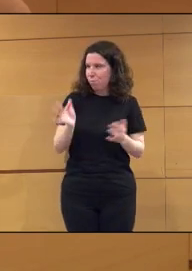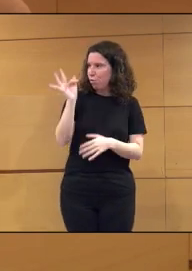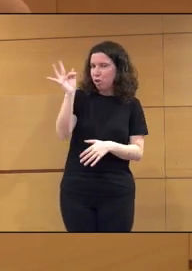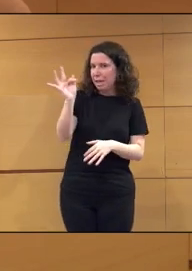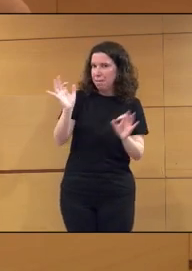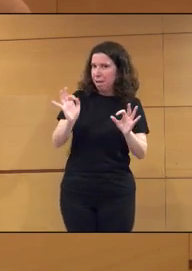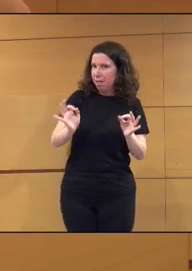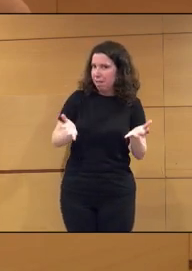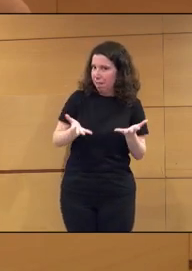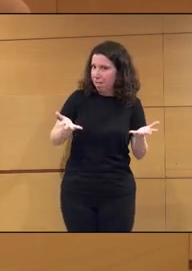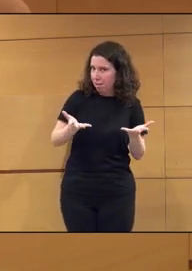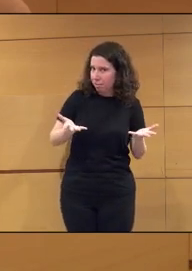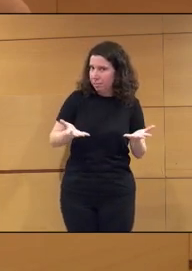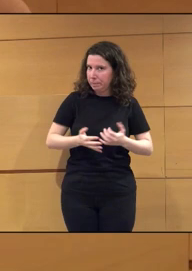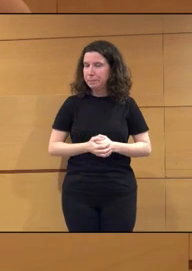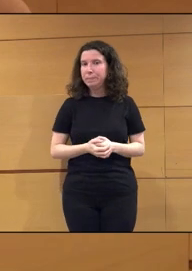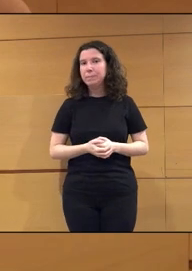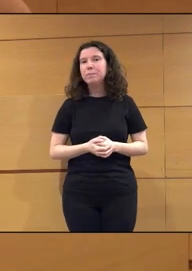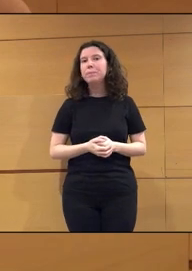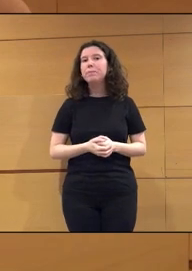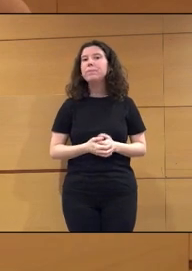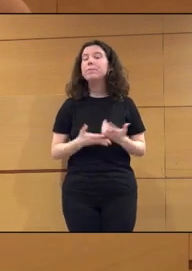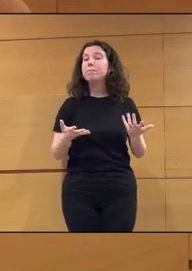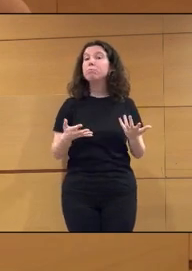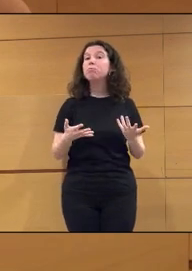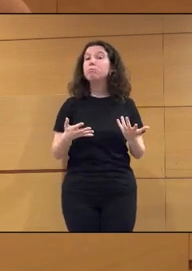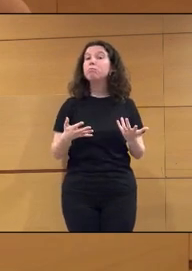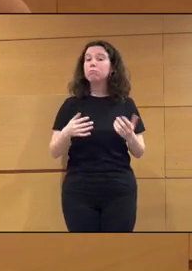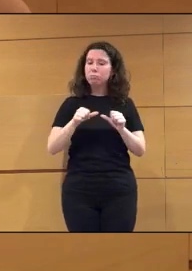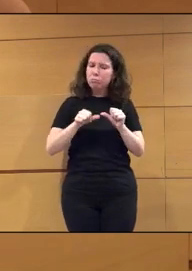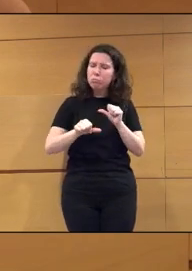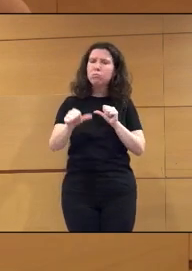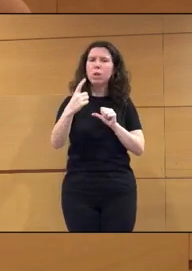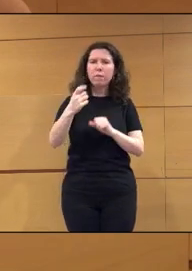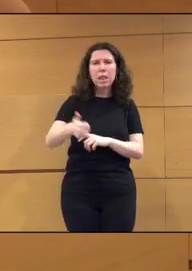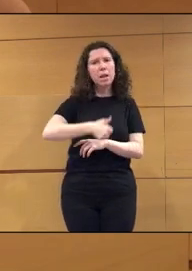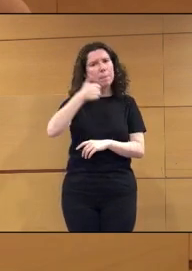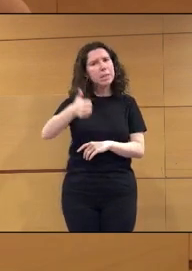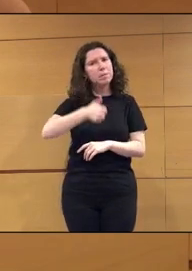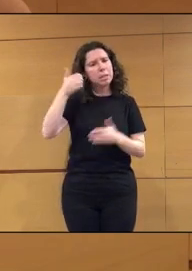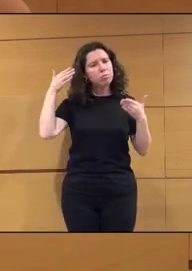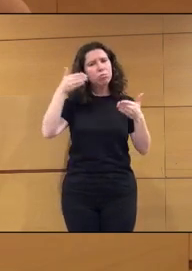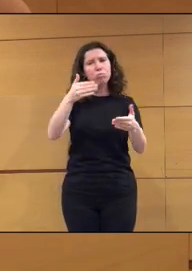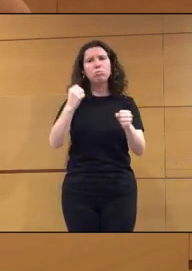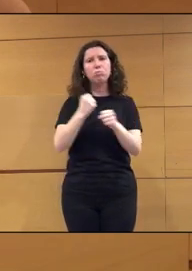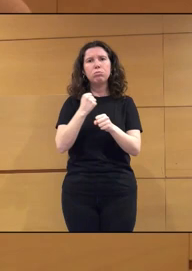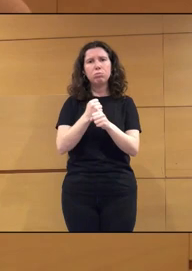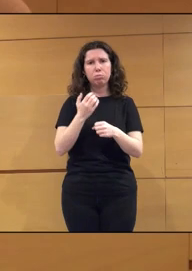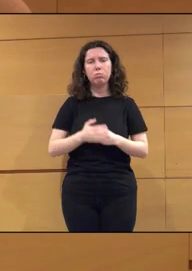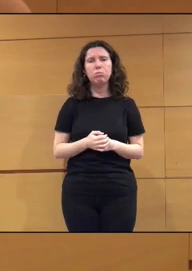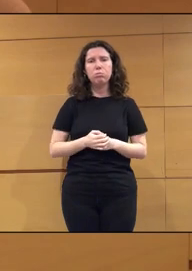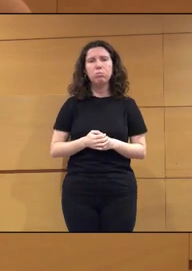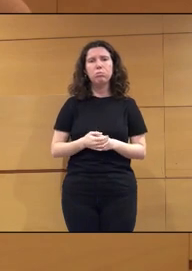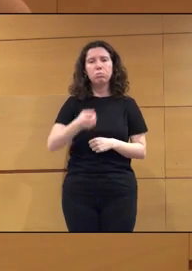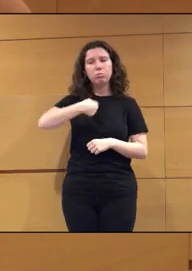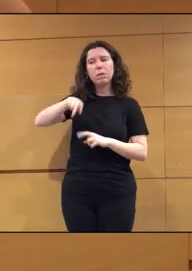positiva que voldríem. Llavors, ens queda un llarg camí, hem de treballar en aquesta línia des de la Generalitat